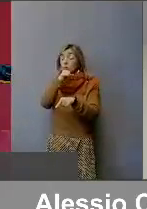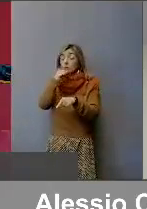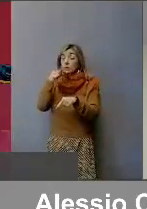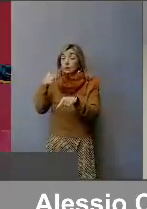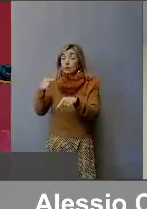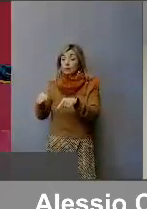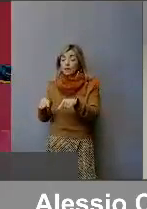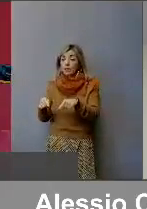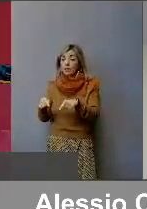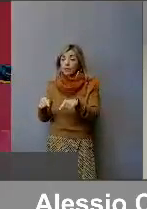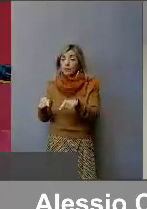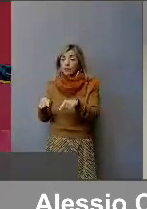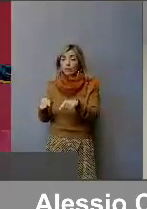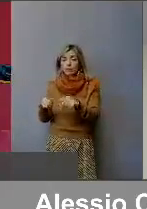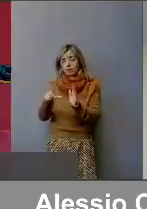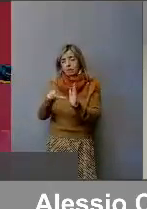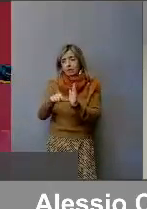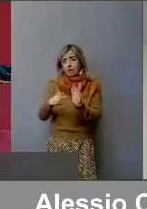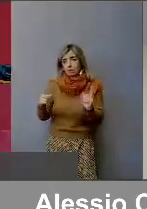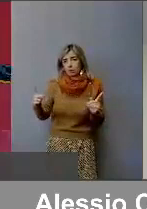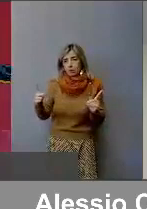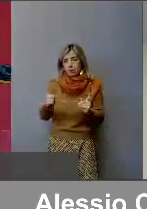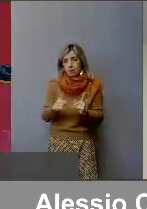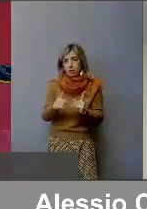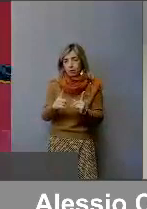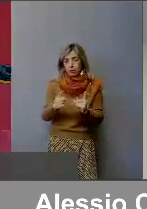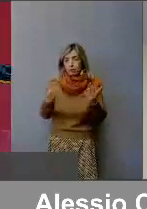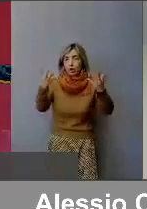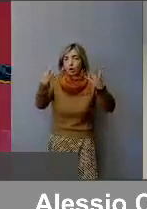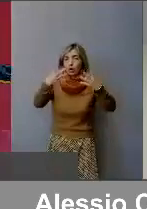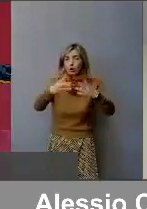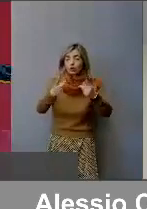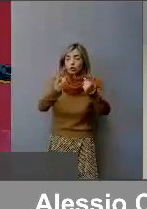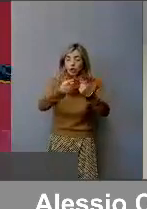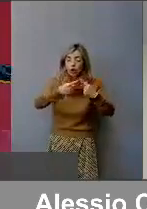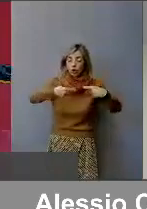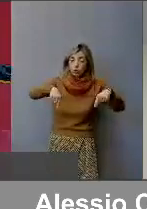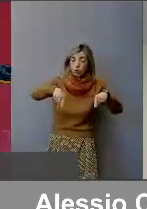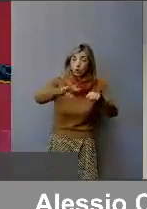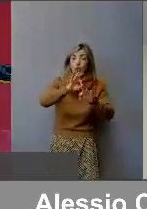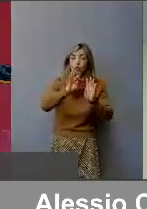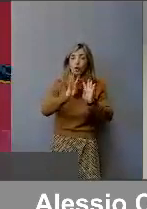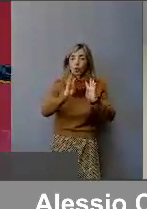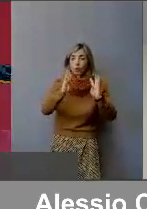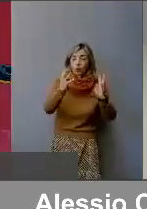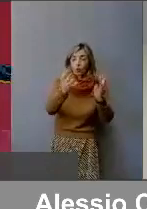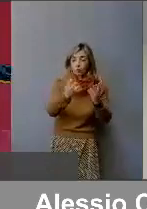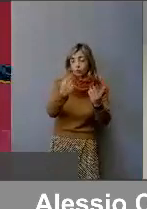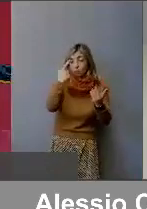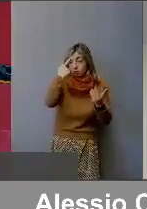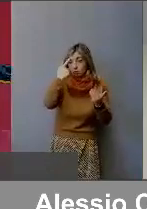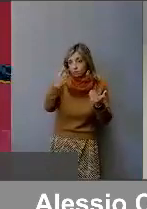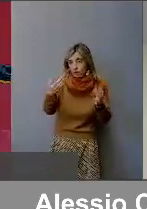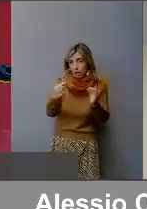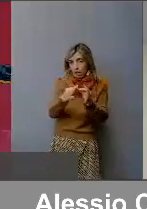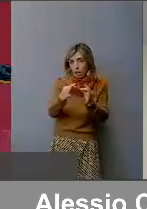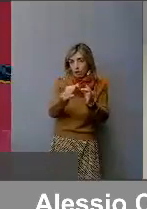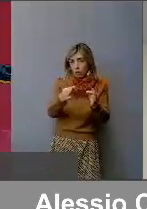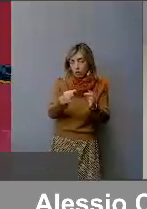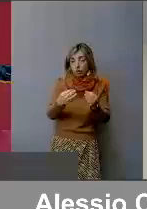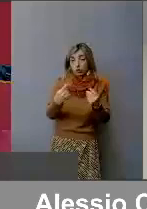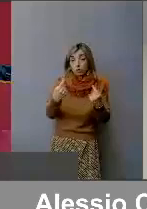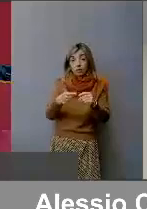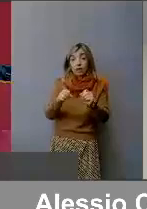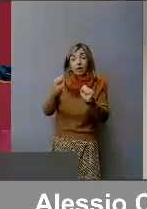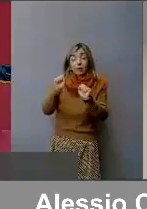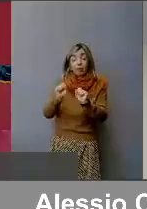in tempi molto brevi una riunione una commissione se lei è d'accordo chiedendo ai soggetti che hanno fatto questo studio